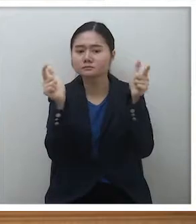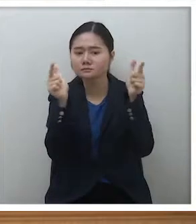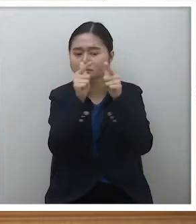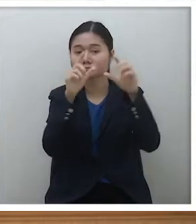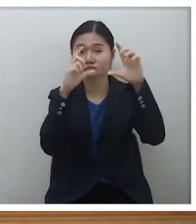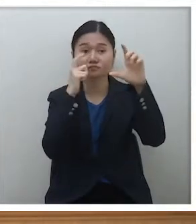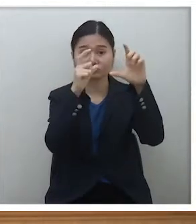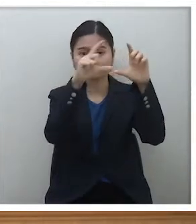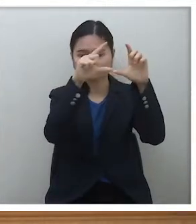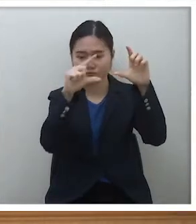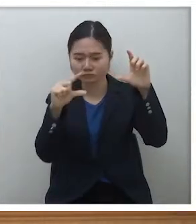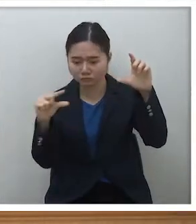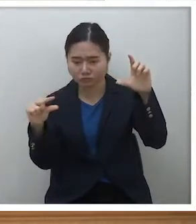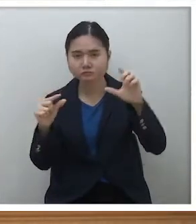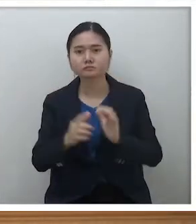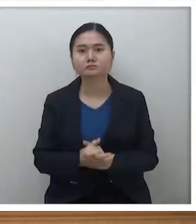ใช่ไหมครับ